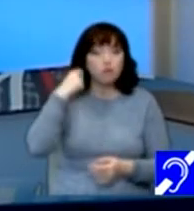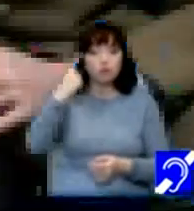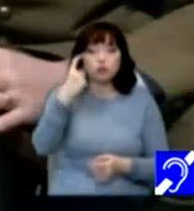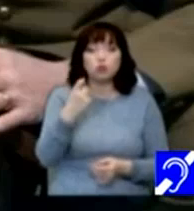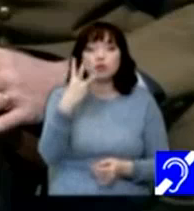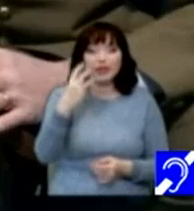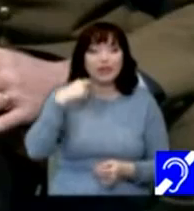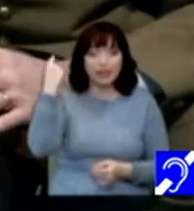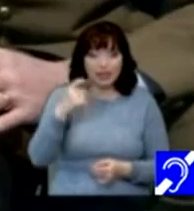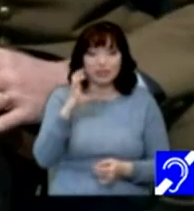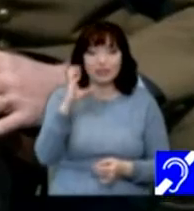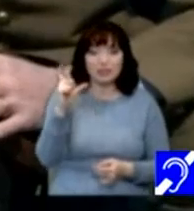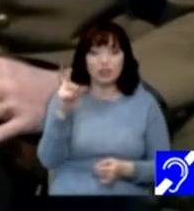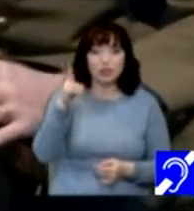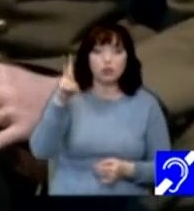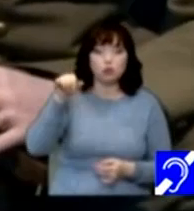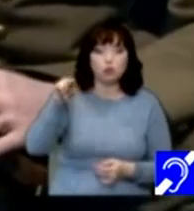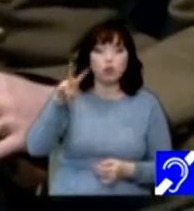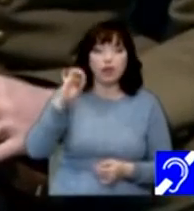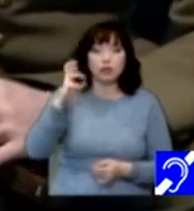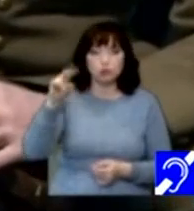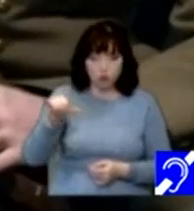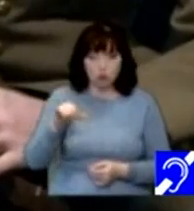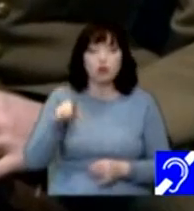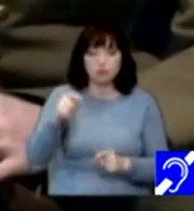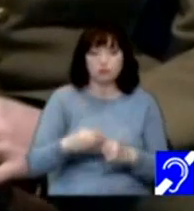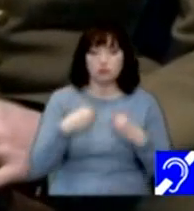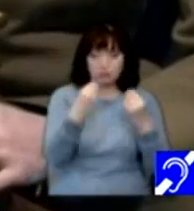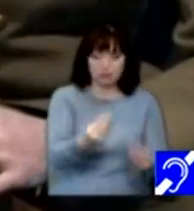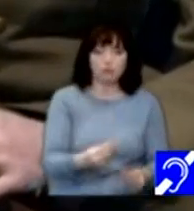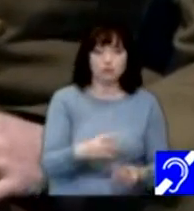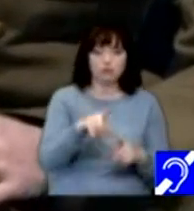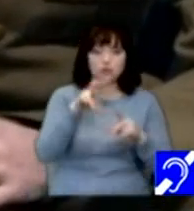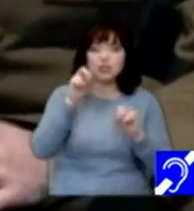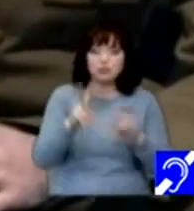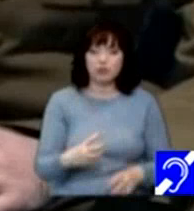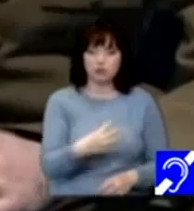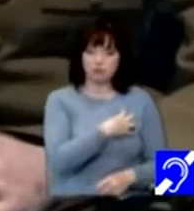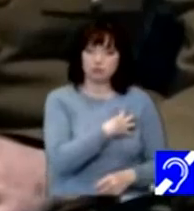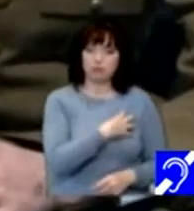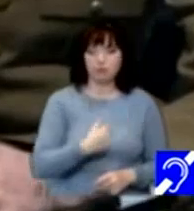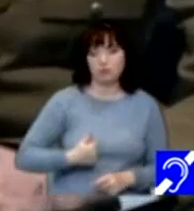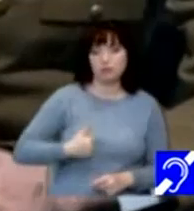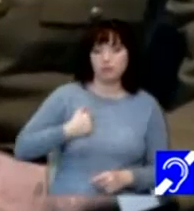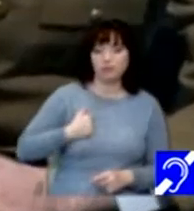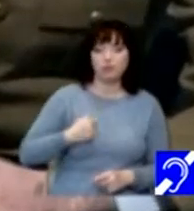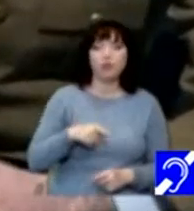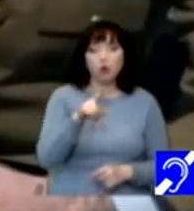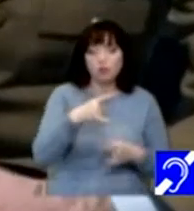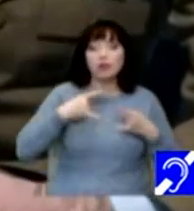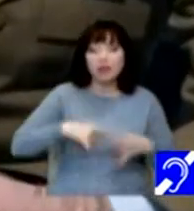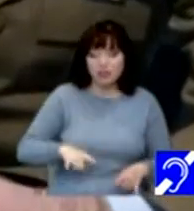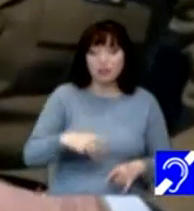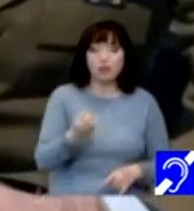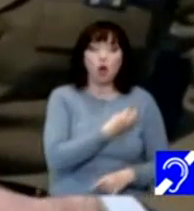103 ani. În semn de recunoștință, oficialii i-au oferit veteranului de război o plachetă de onoare. Ignat Sândulescu s-a născut